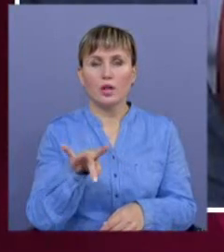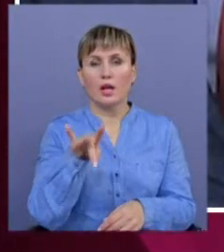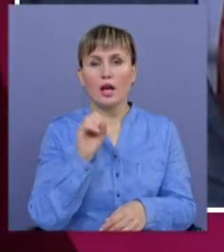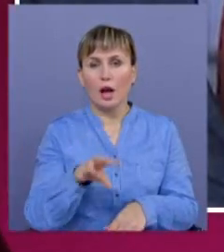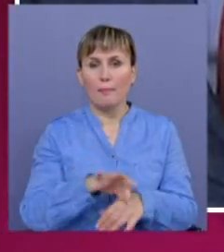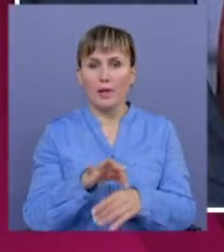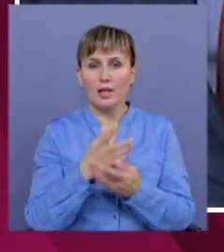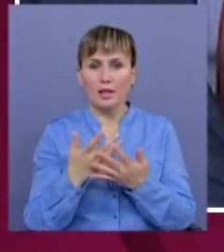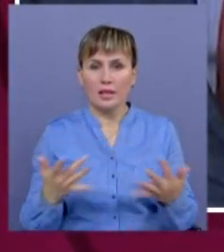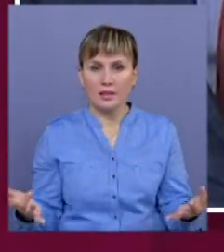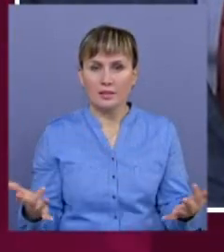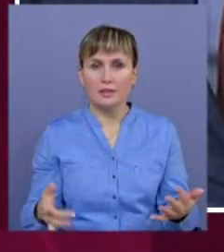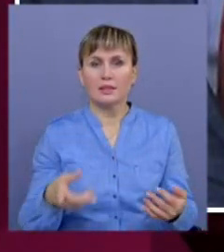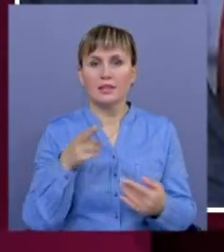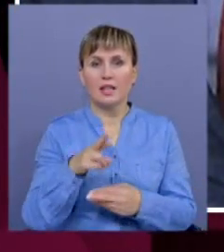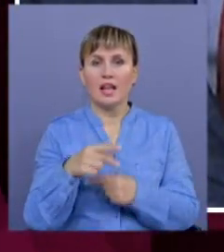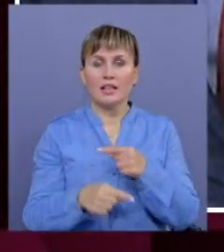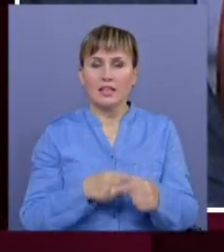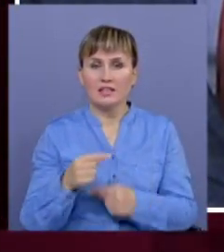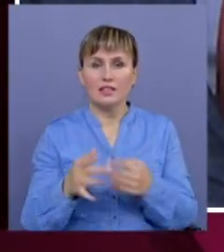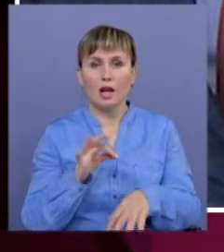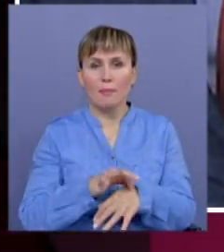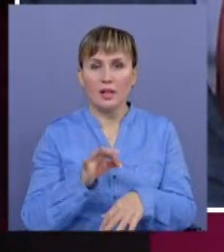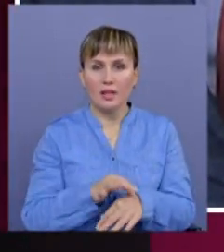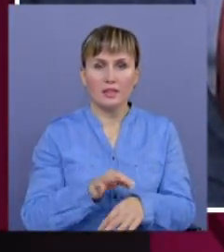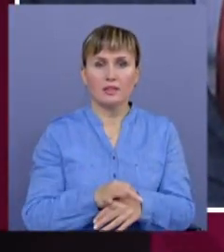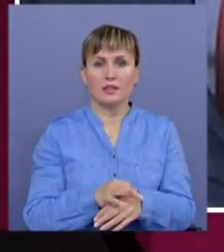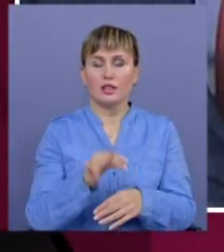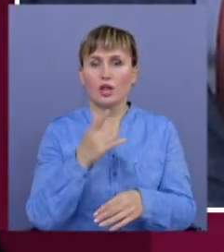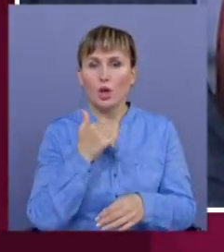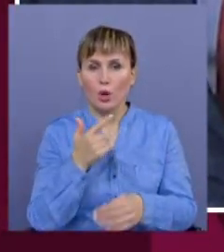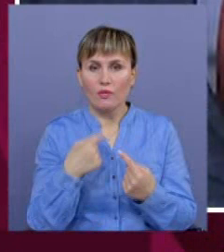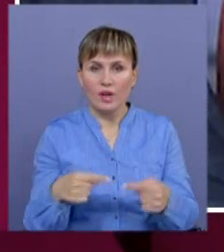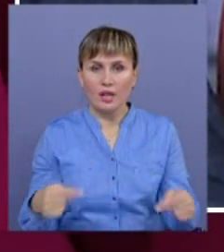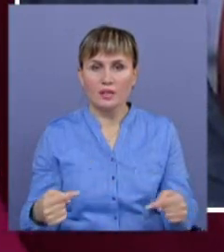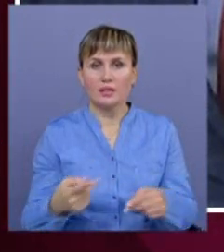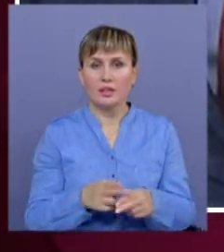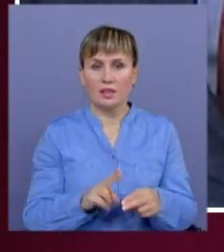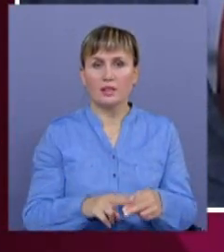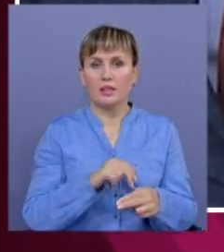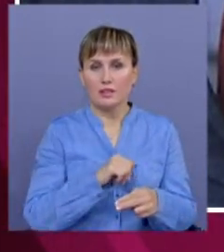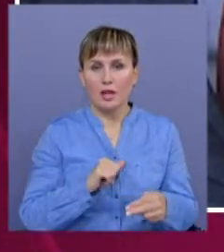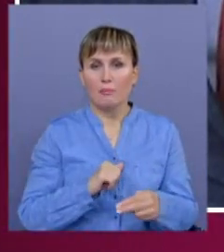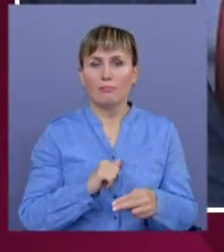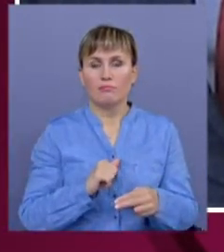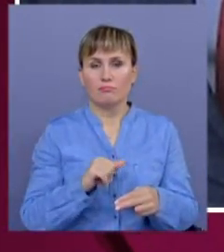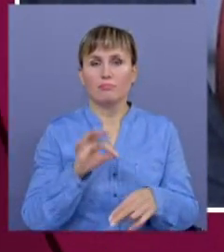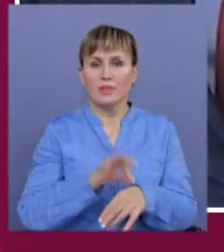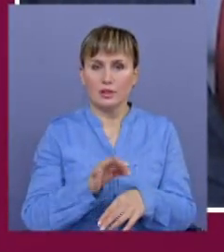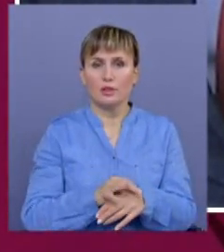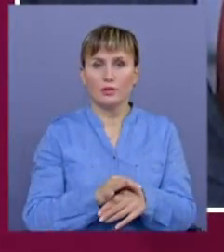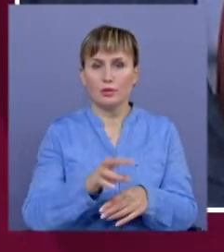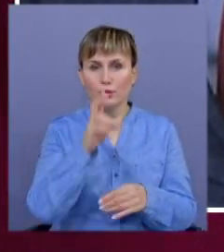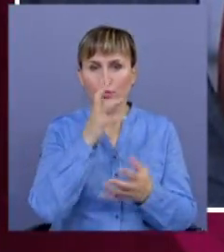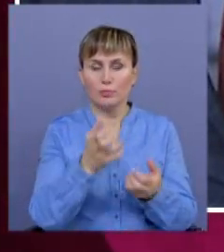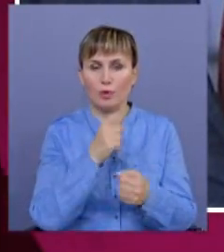препараты, препараты для наследственных заболеваний и свертываемости крови, то есть это самые топ-5 заболеваний, они по бюджету